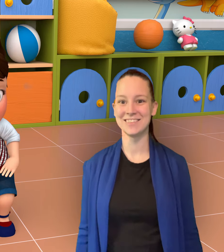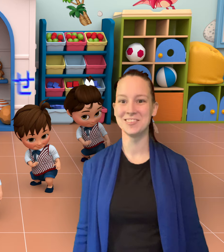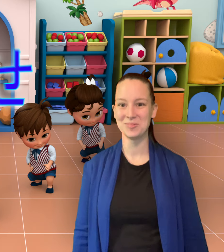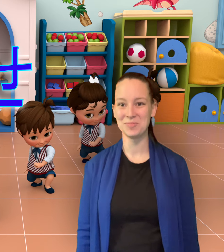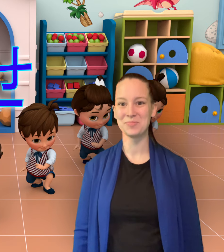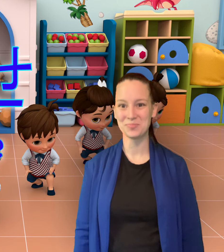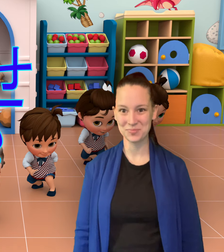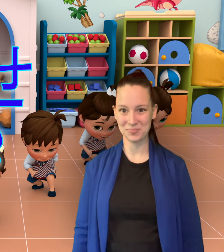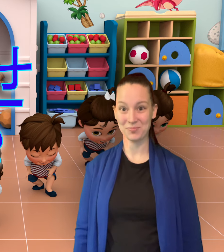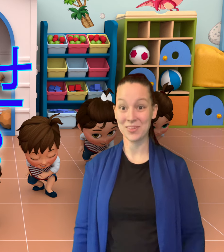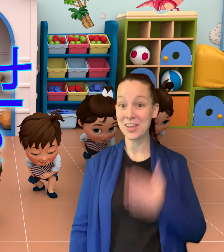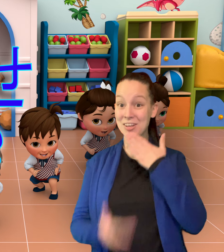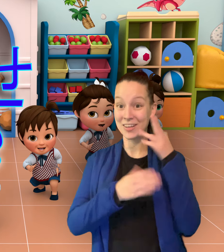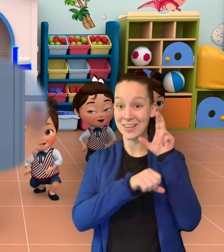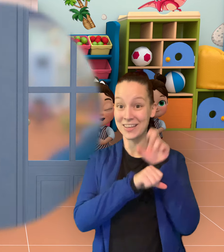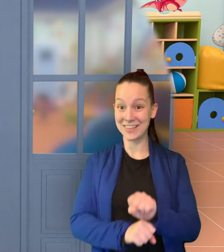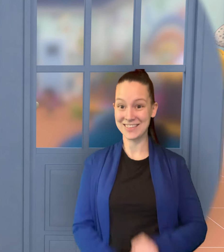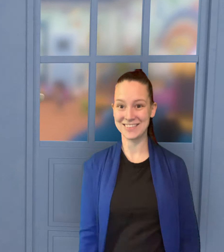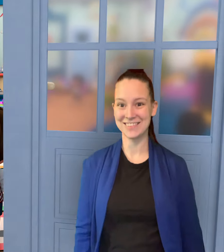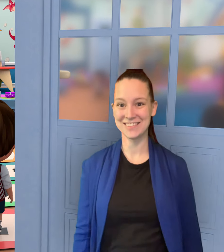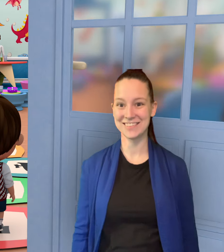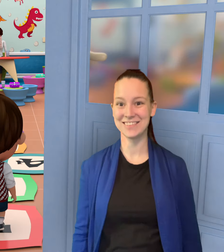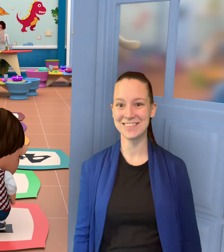終わりいい癖